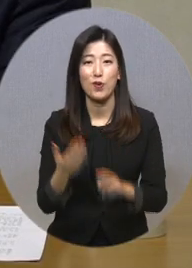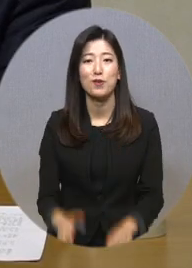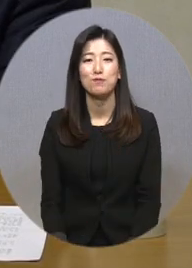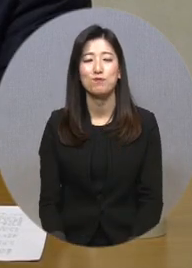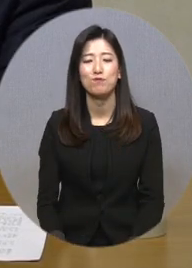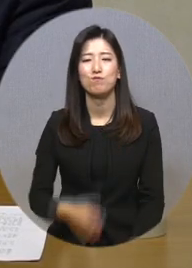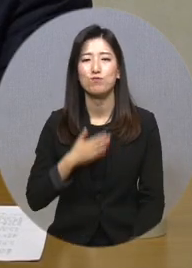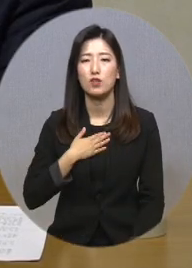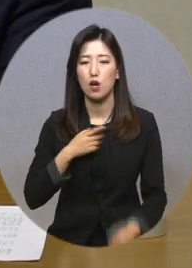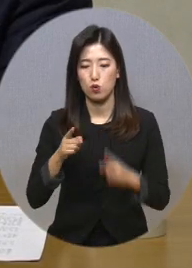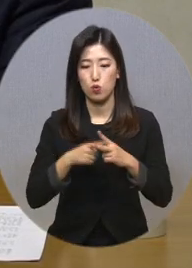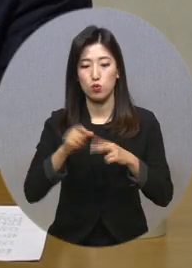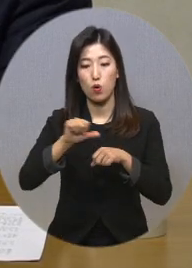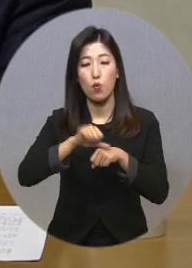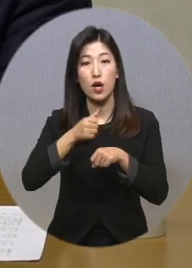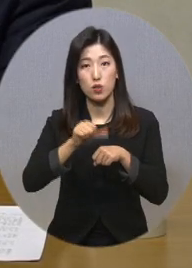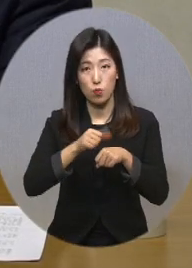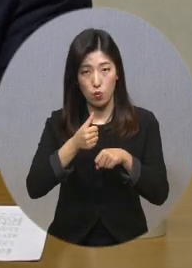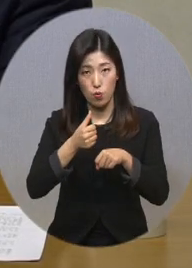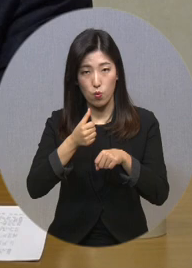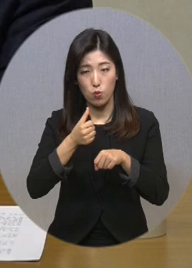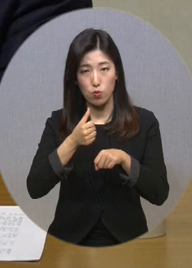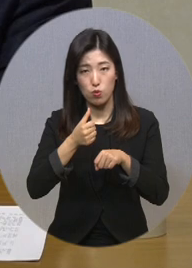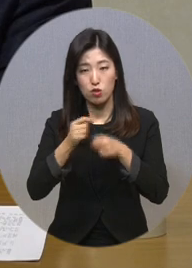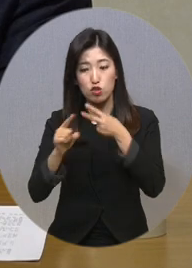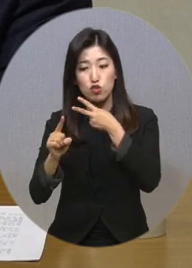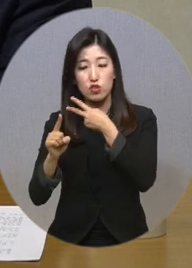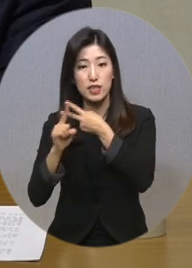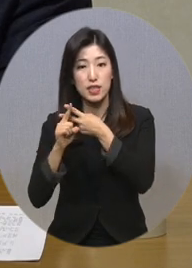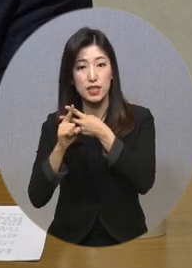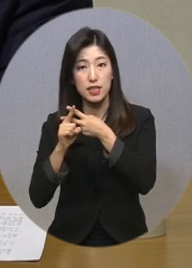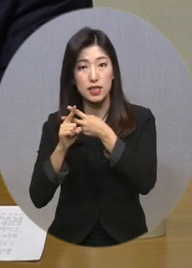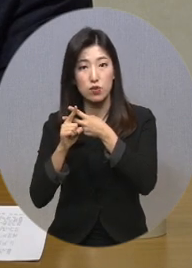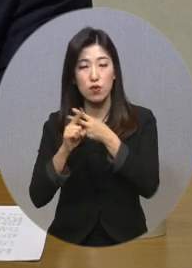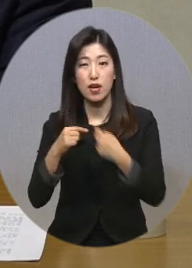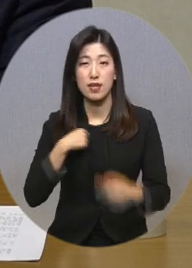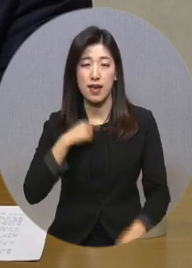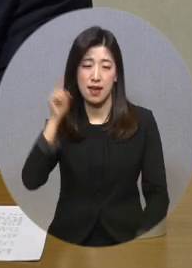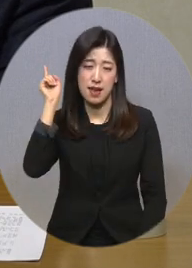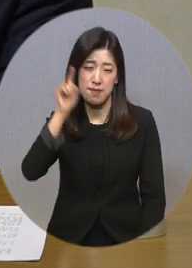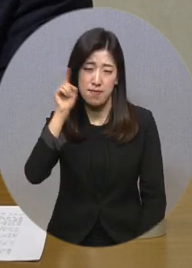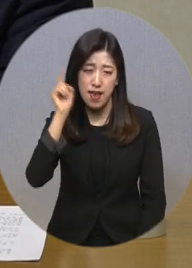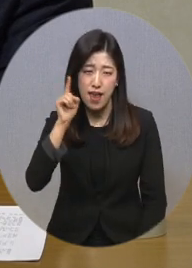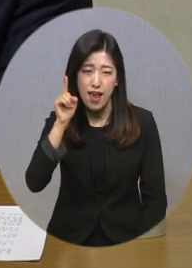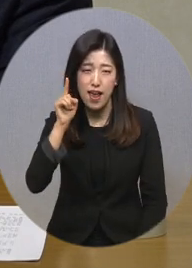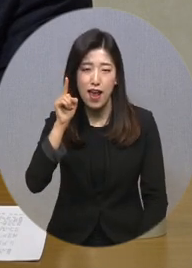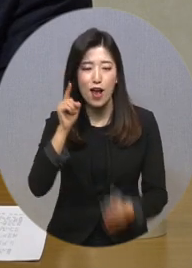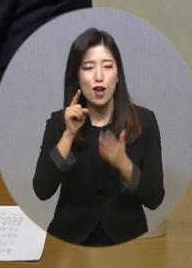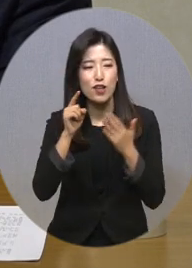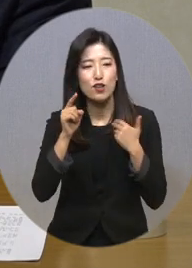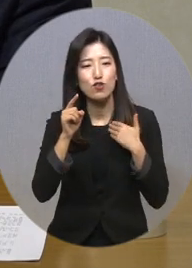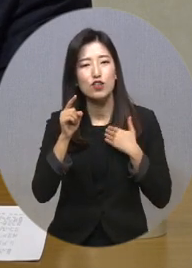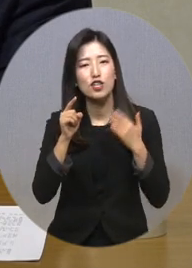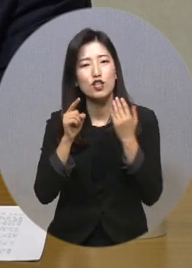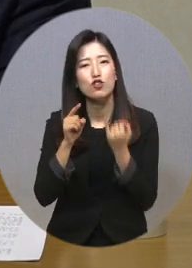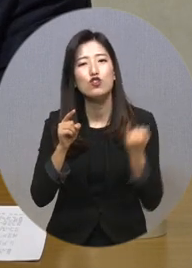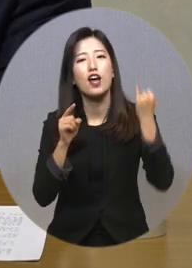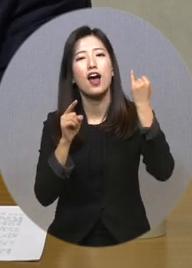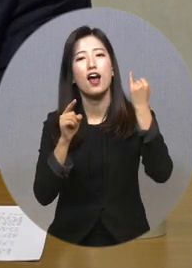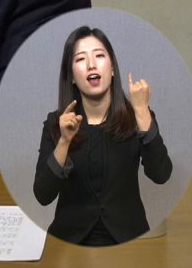초등학교 5학년부터 중학교 1학년까지 하루도 빼놓지 않고 누나의 책가방을 들고